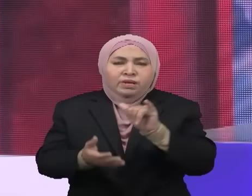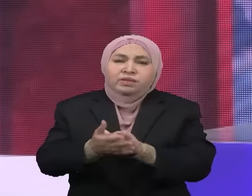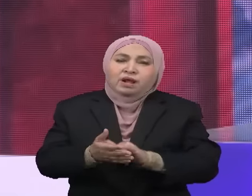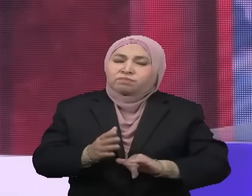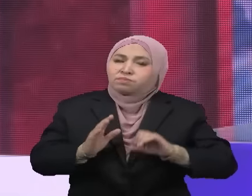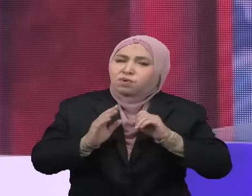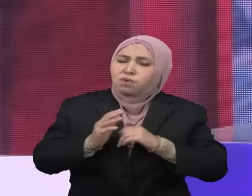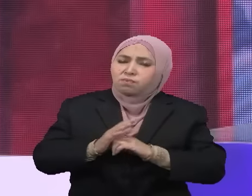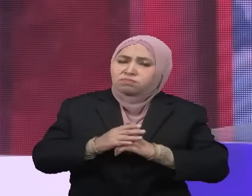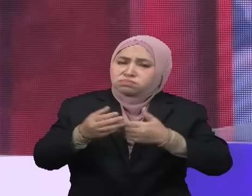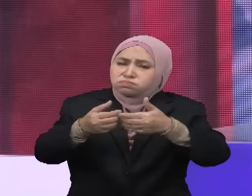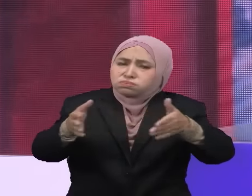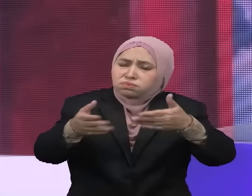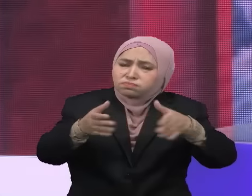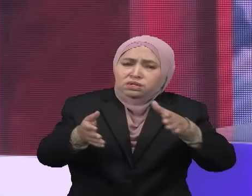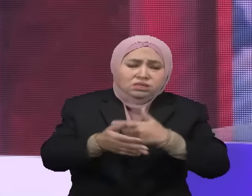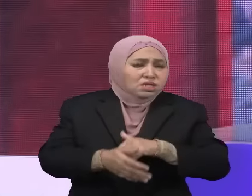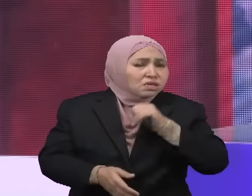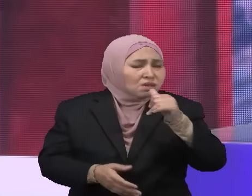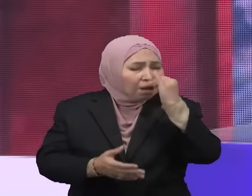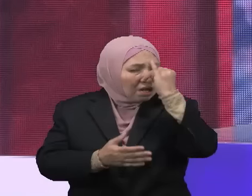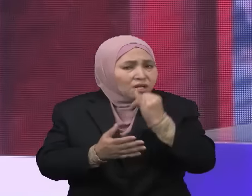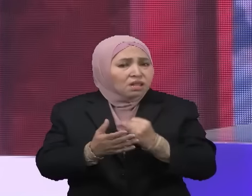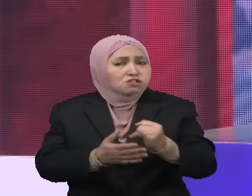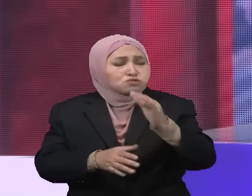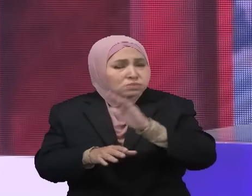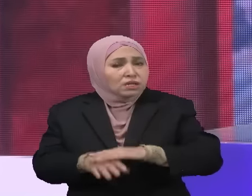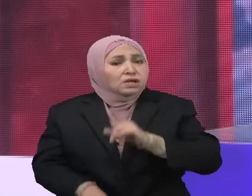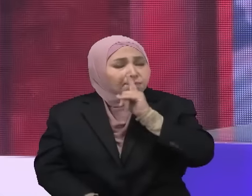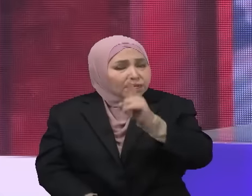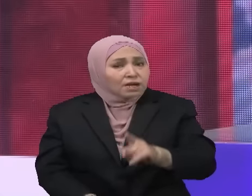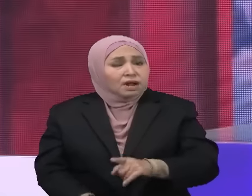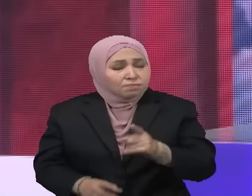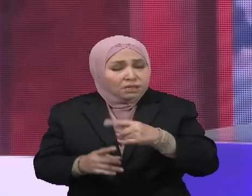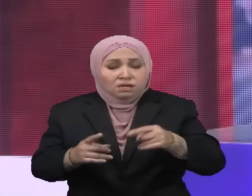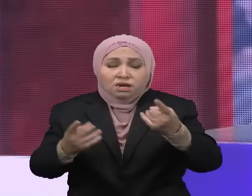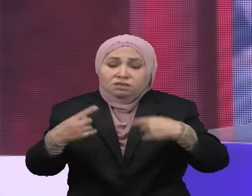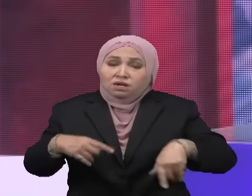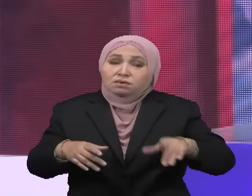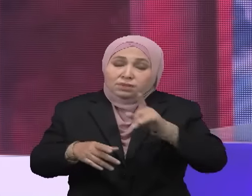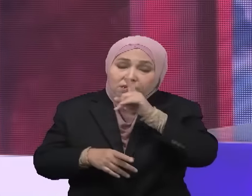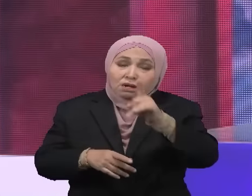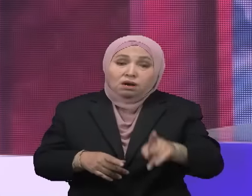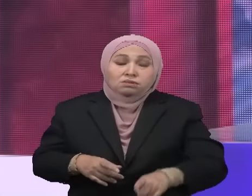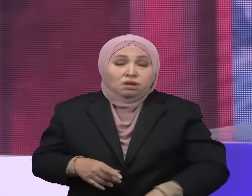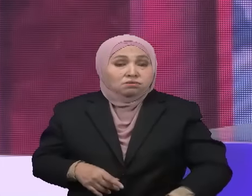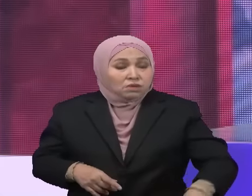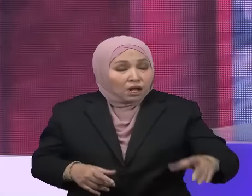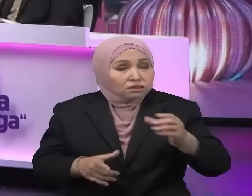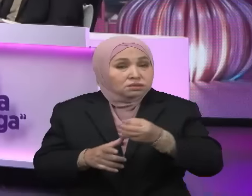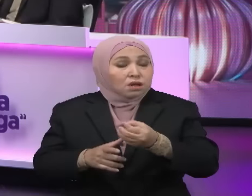pembongkaran itu disebabkan mereka tidak ikhlas kepada kebenaran. Bila didatangkan kebenaran, dibaling